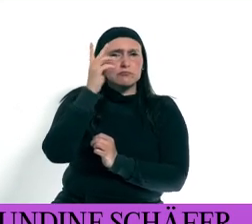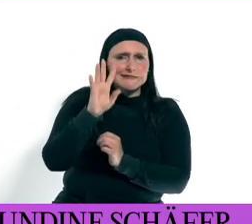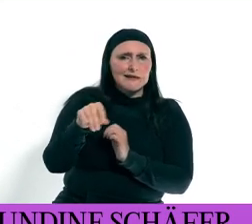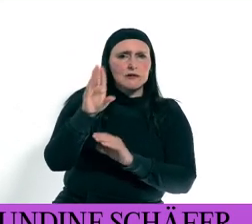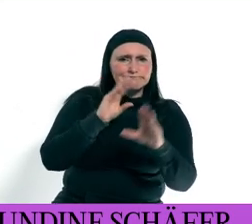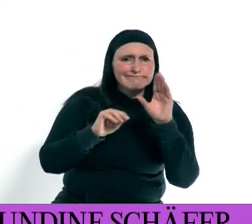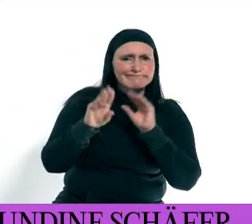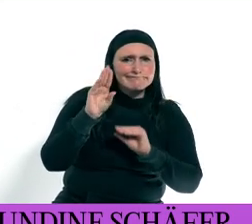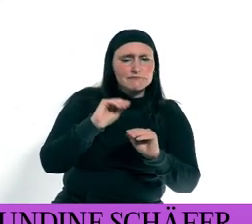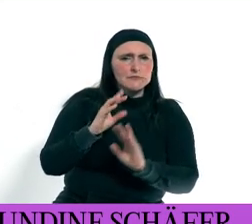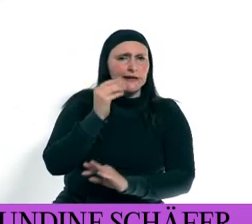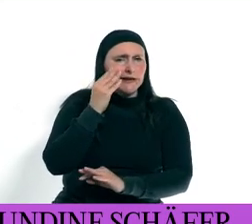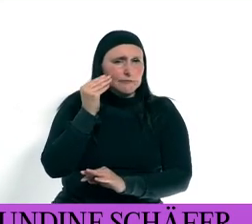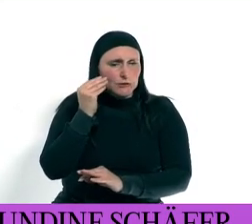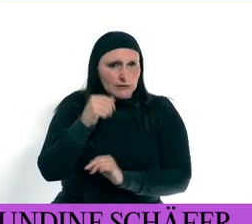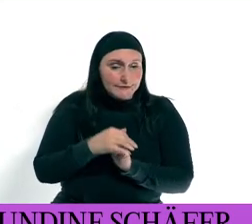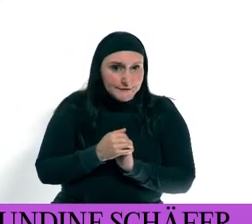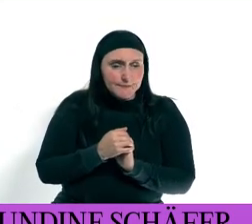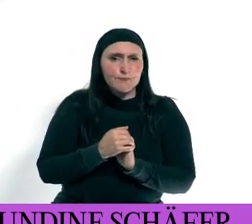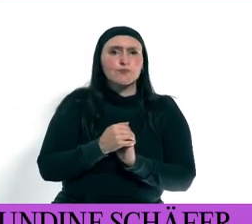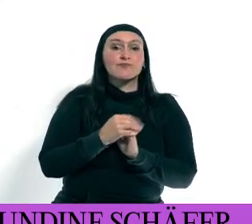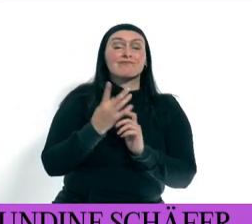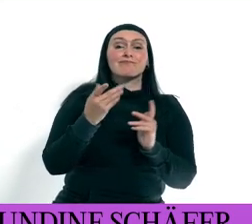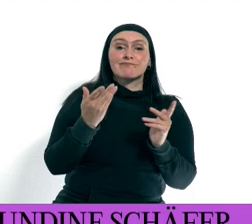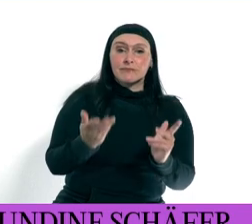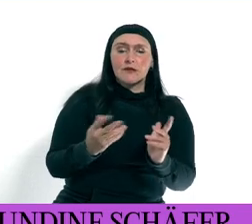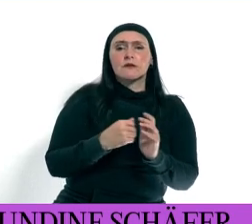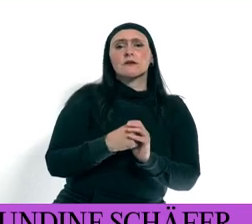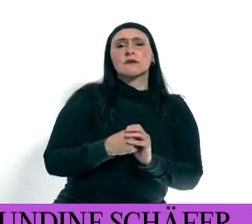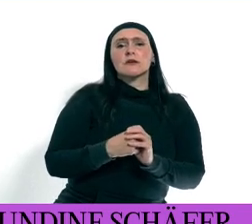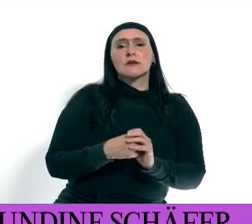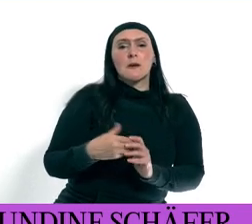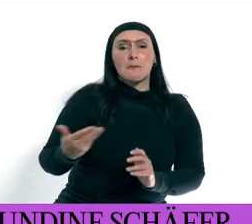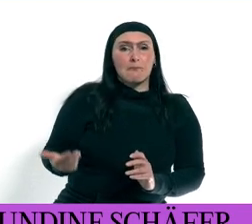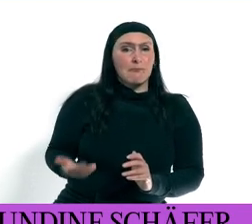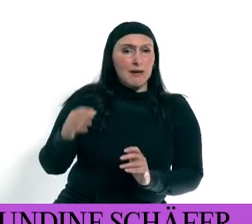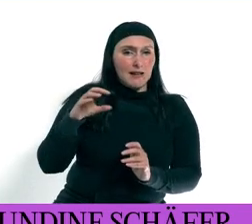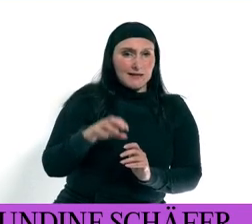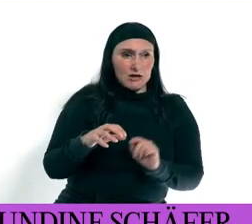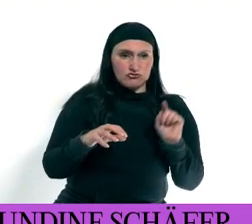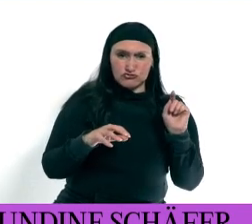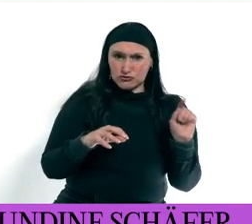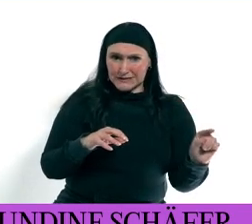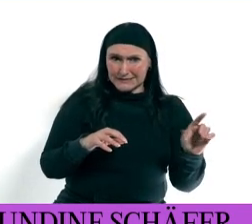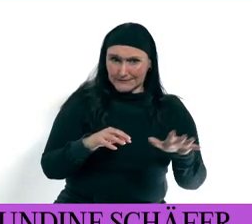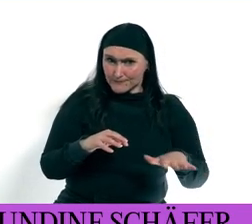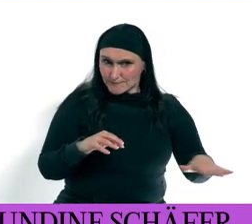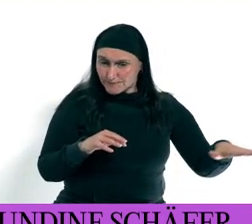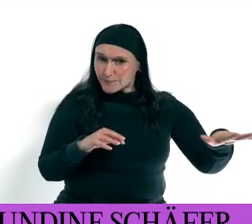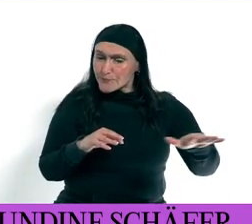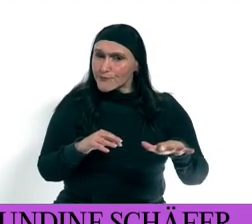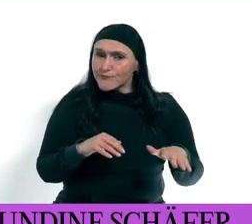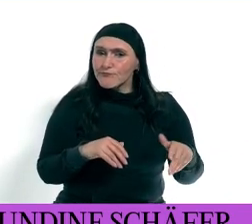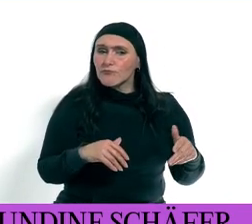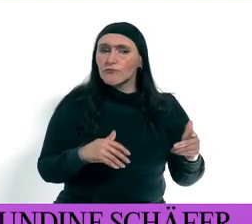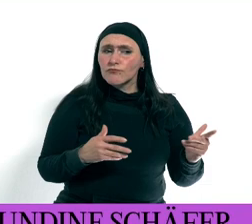KünstlerInnen eingeladen, uns bei diesem Projekt zu begleiten. In Bangladesch, even if you go through